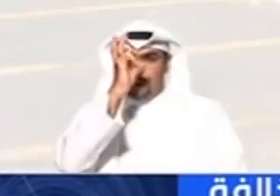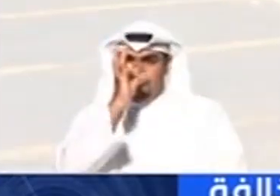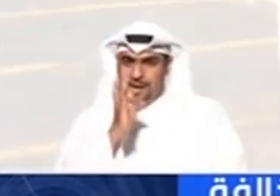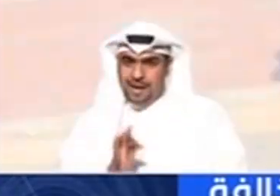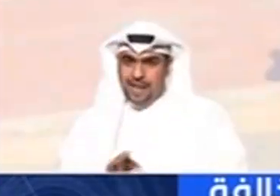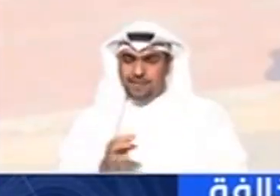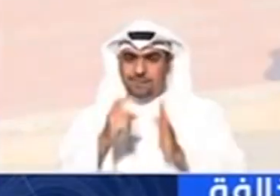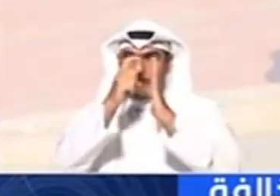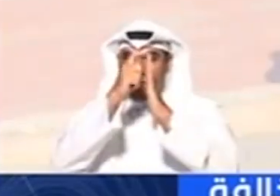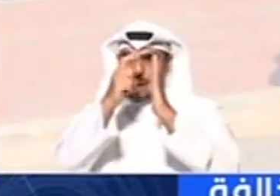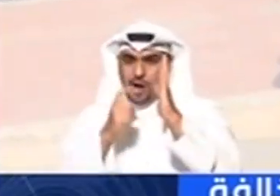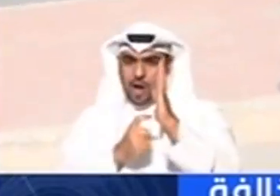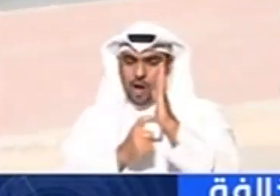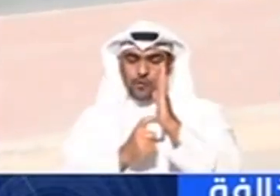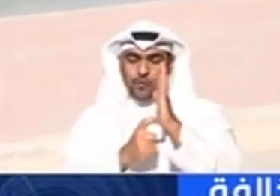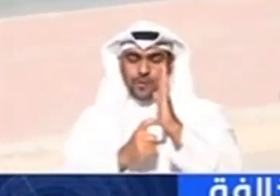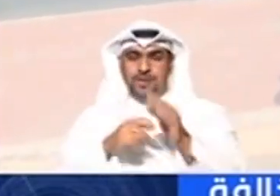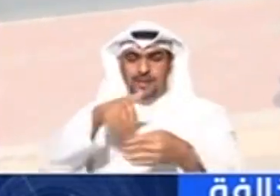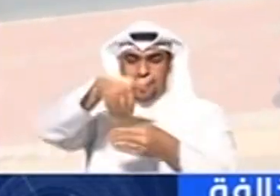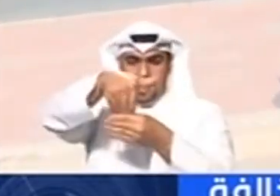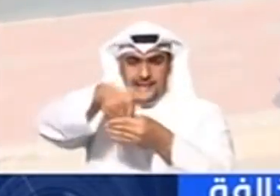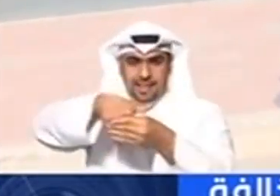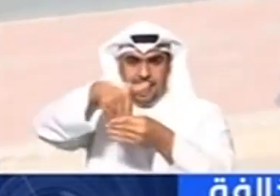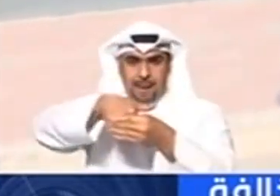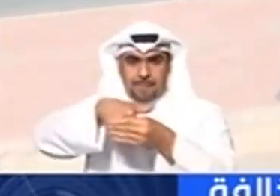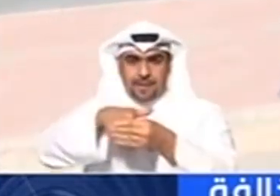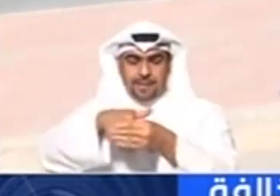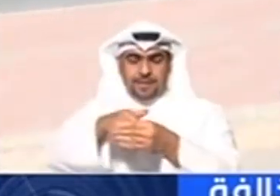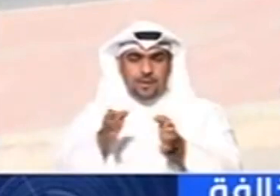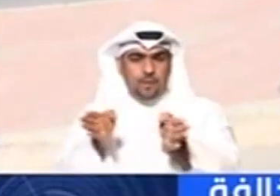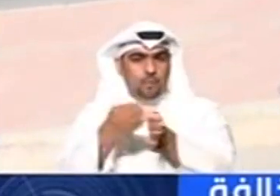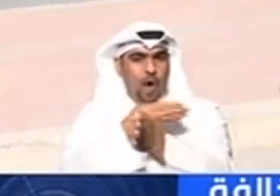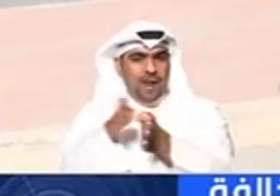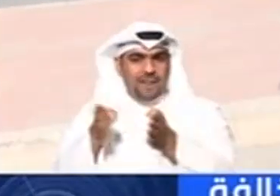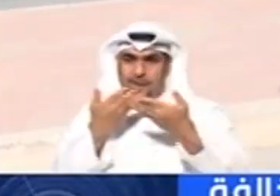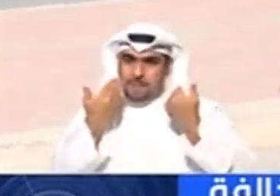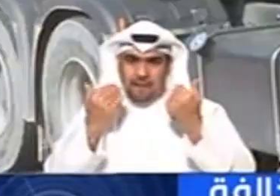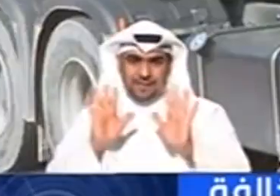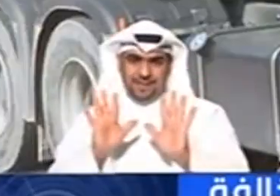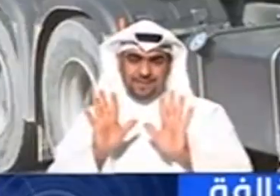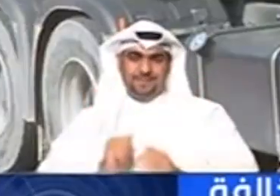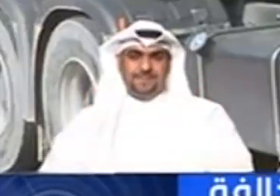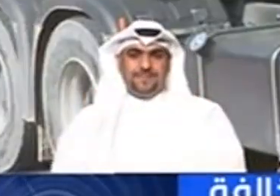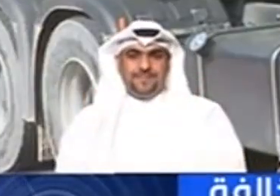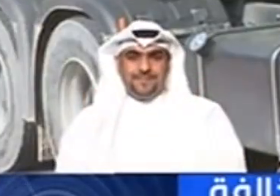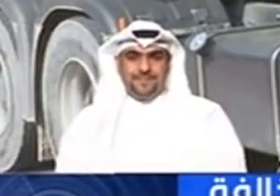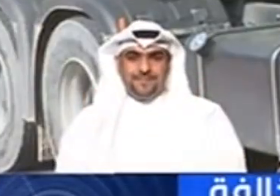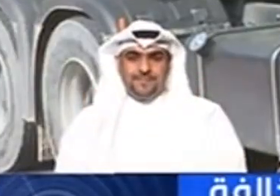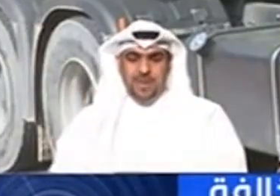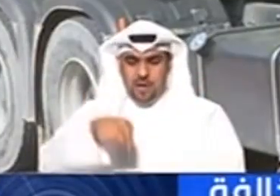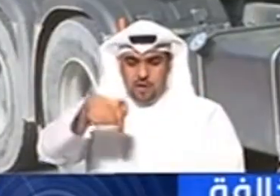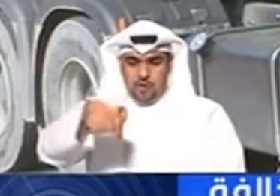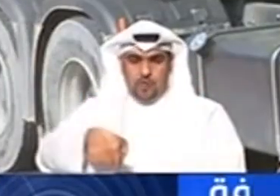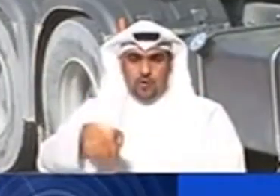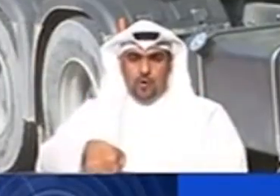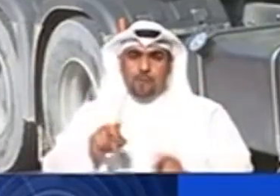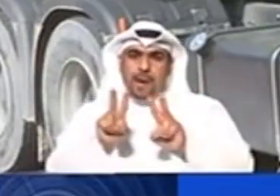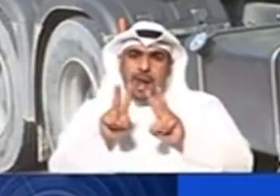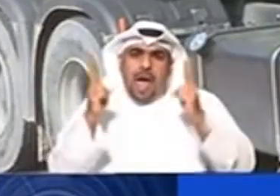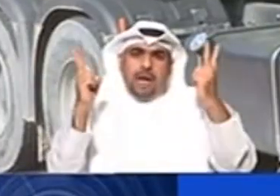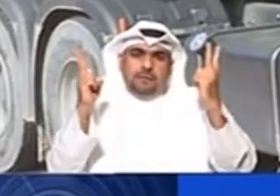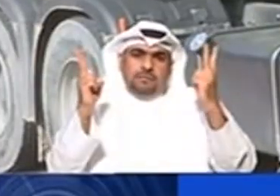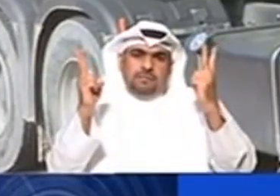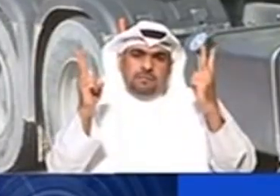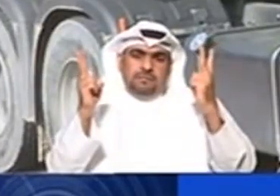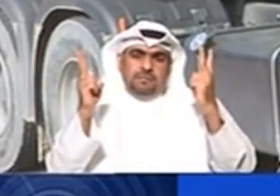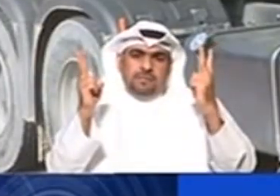مجلس الأمة 2020 خاليا من المخالفات. نحن اليوم في وضع استثنائي وهو